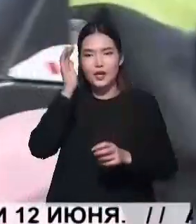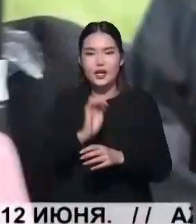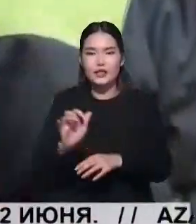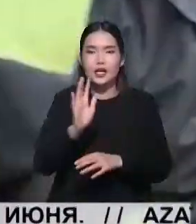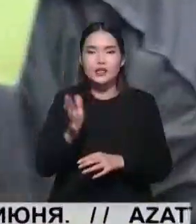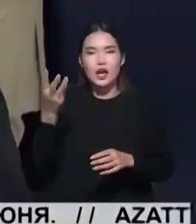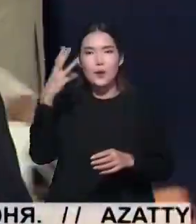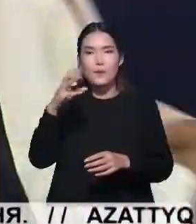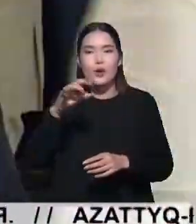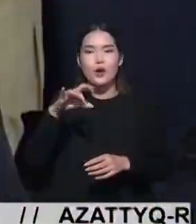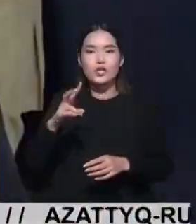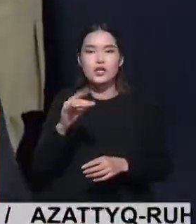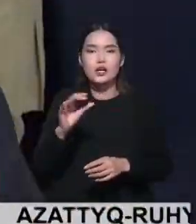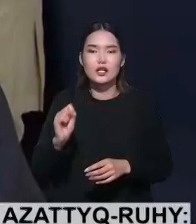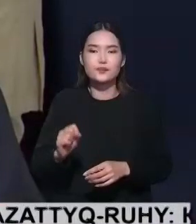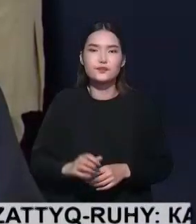модели Санта-Фе.